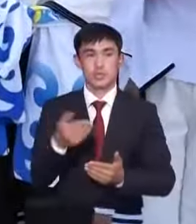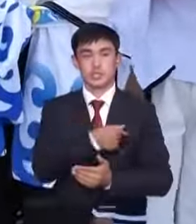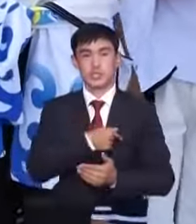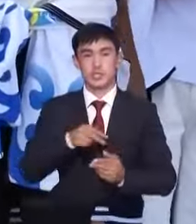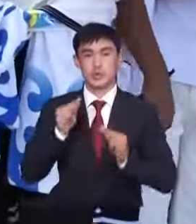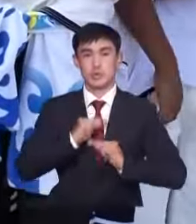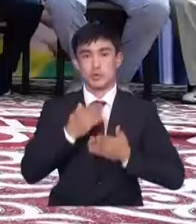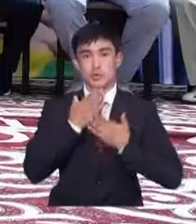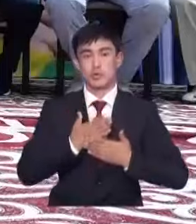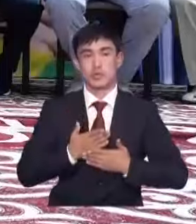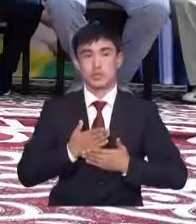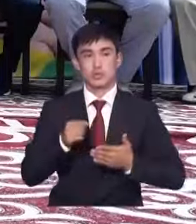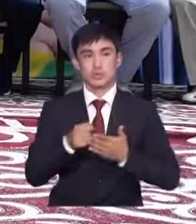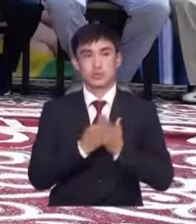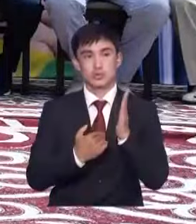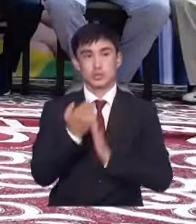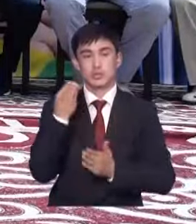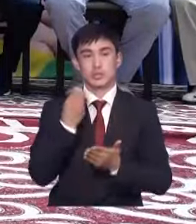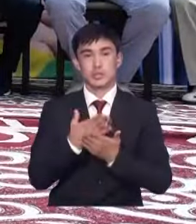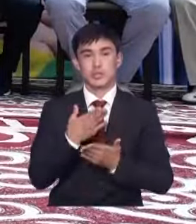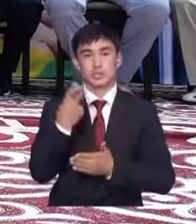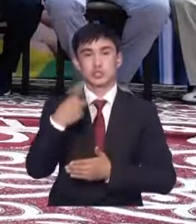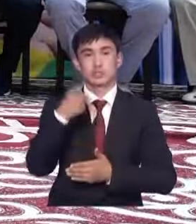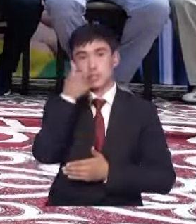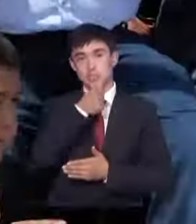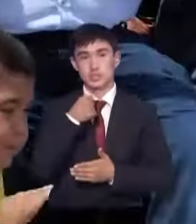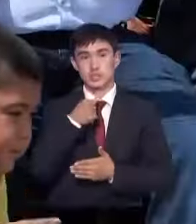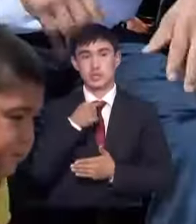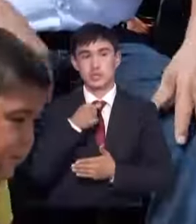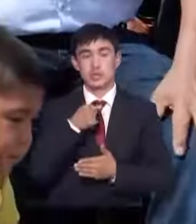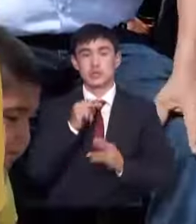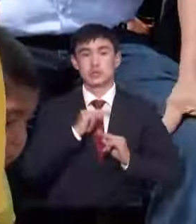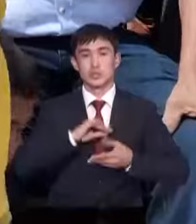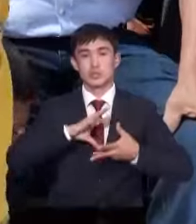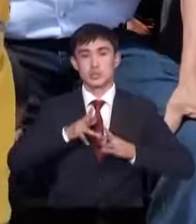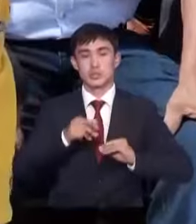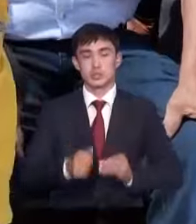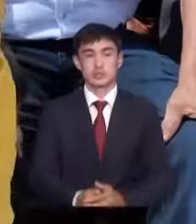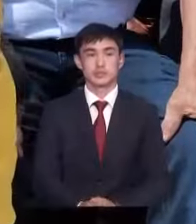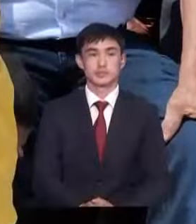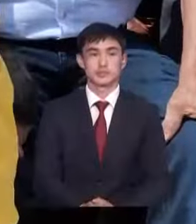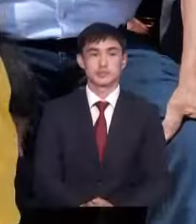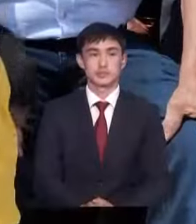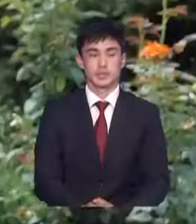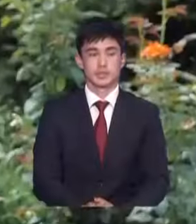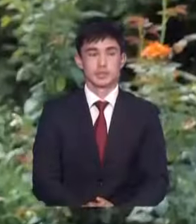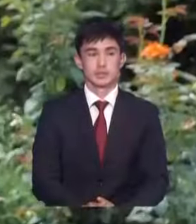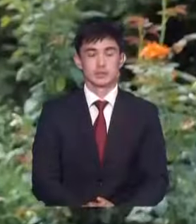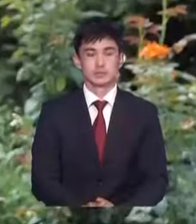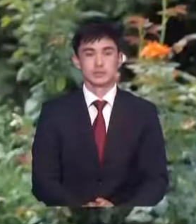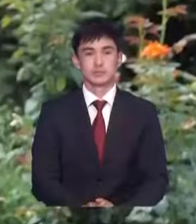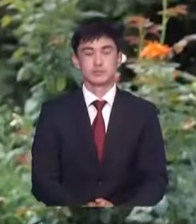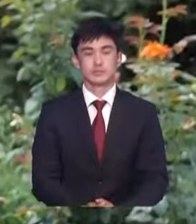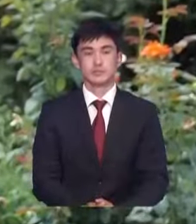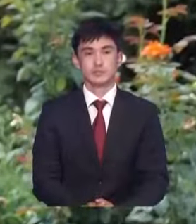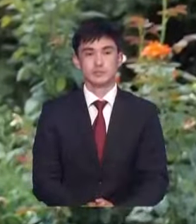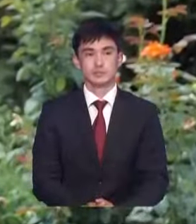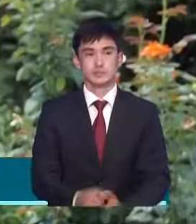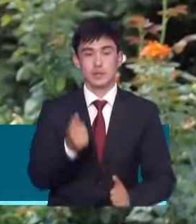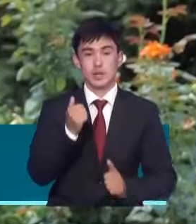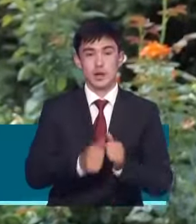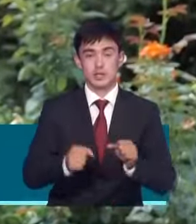еңбек қорары табандылығын жоғары бағалайды. Бұл 20 жылғы тоқтаусыз еңбектің нәтижесі дейді. Әр тренердің де, әр спортшының